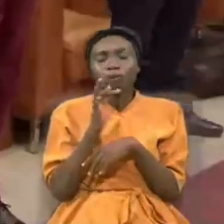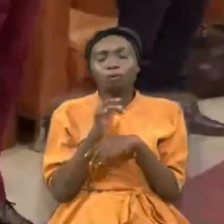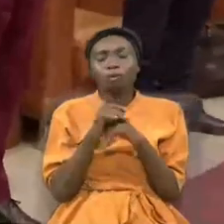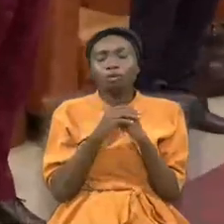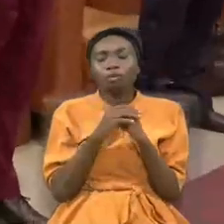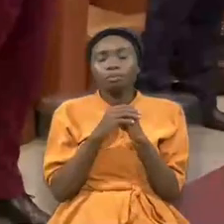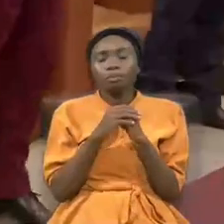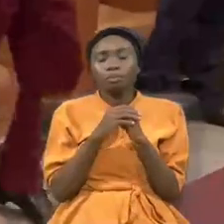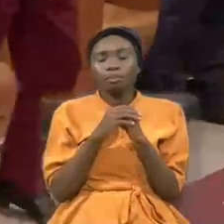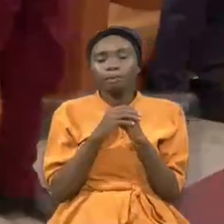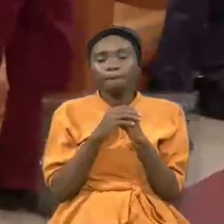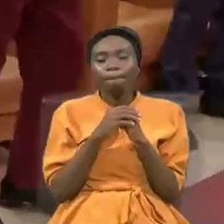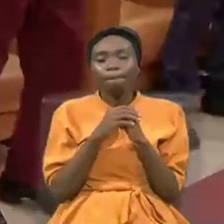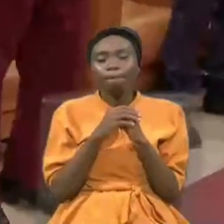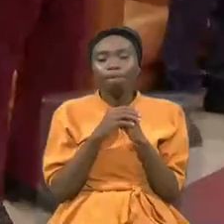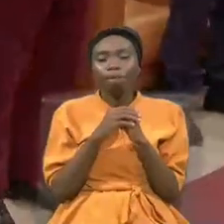favoritisme.